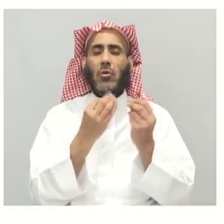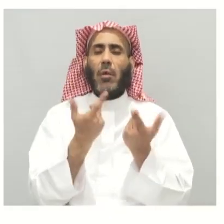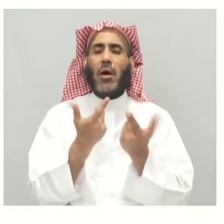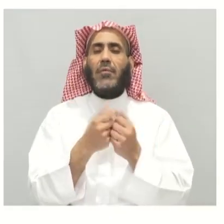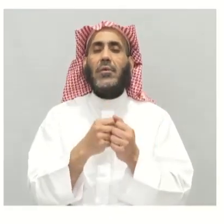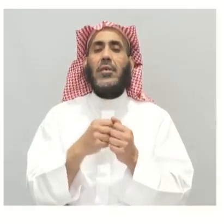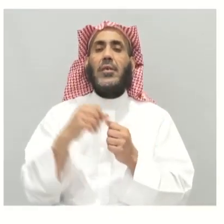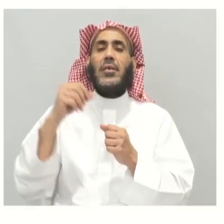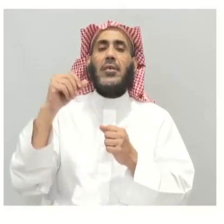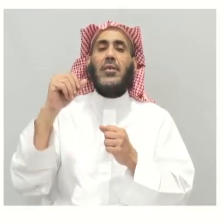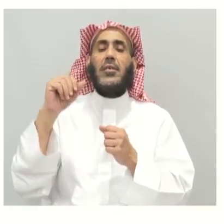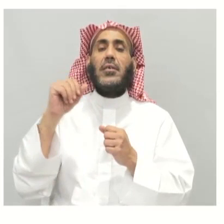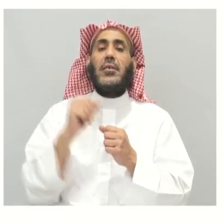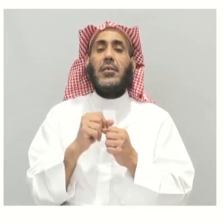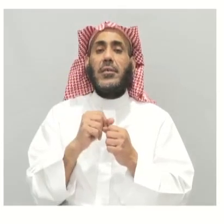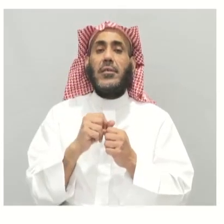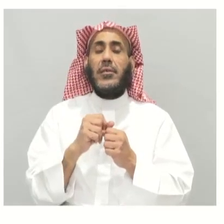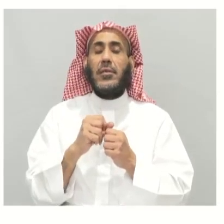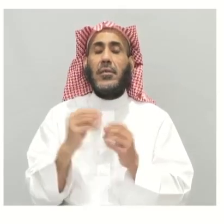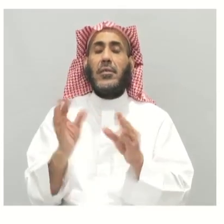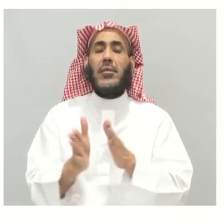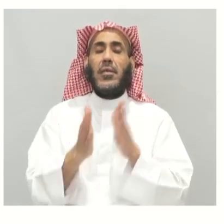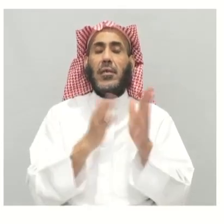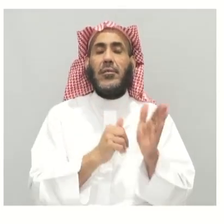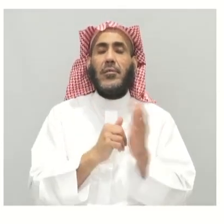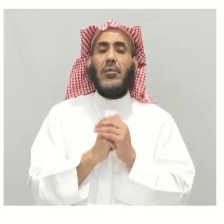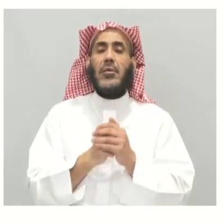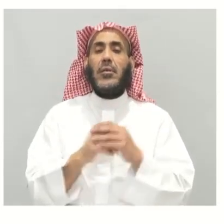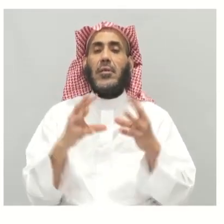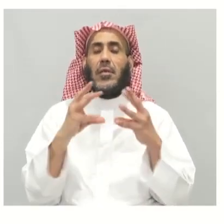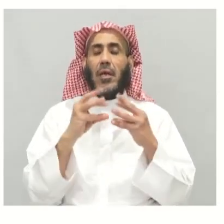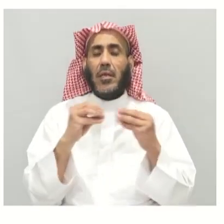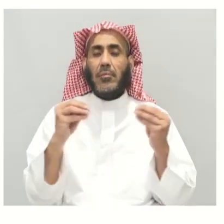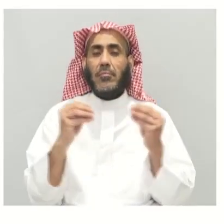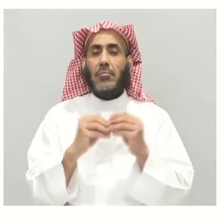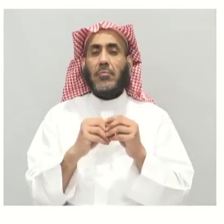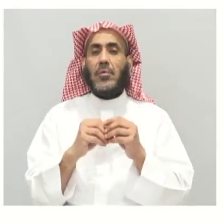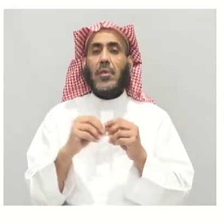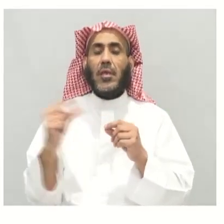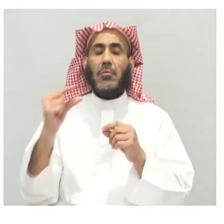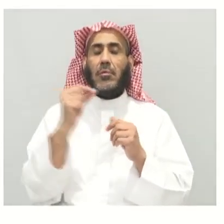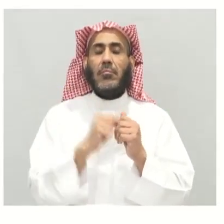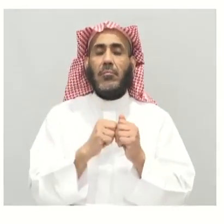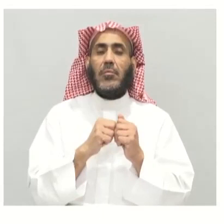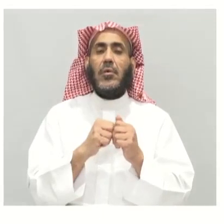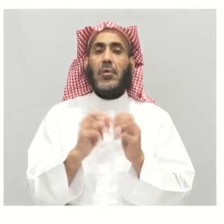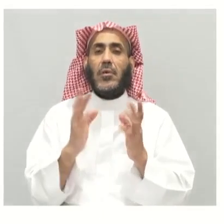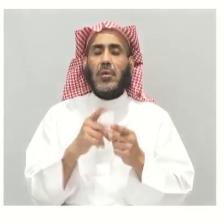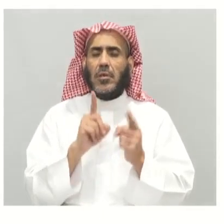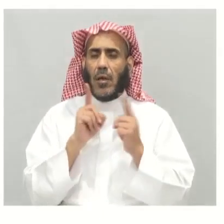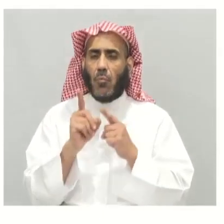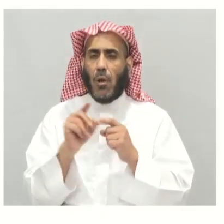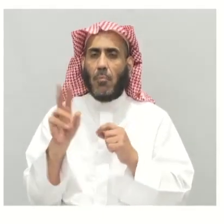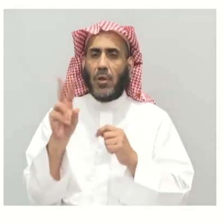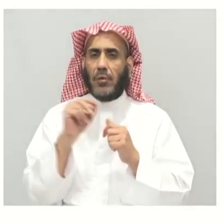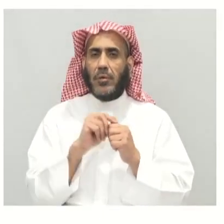هذا الفعل. إذن ننتقل إلى تحليل هاتين الكلمتين بعد تأمل